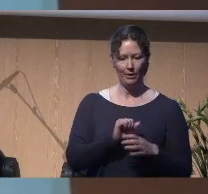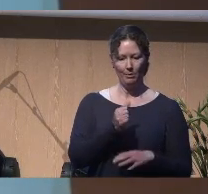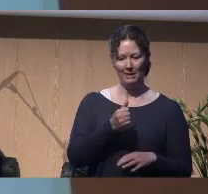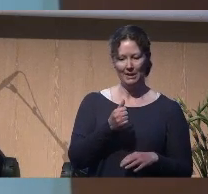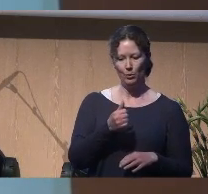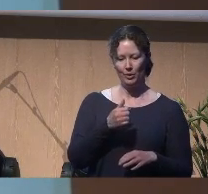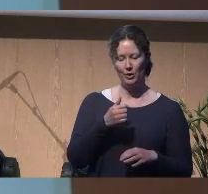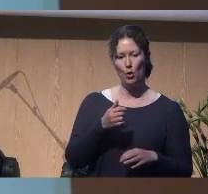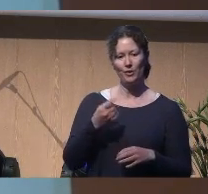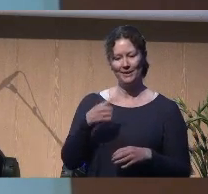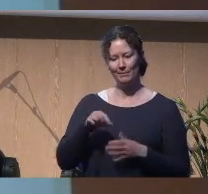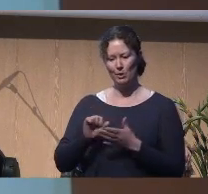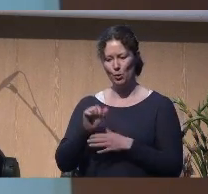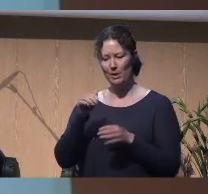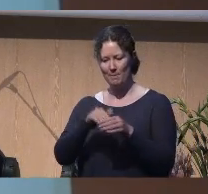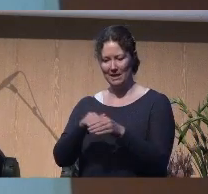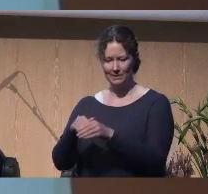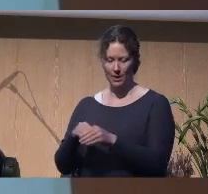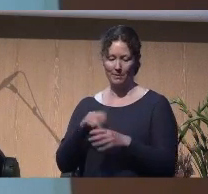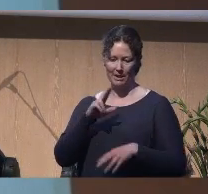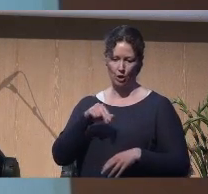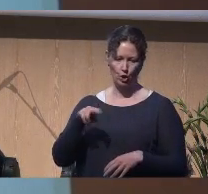Norge.